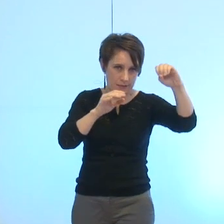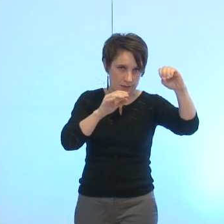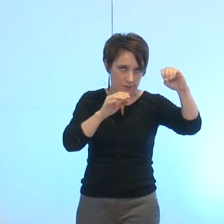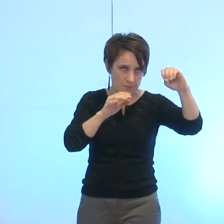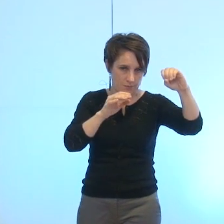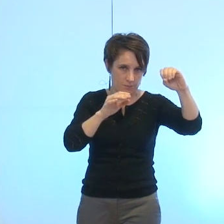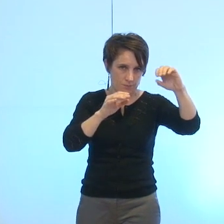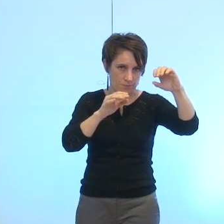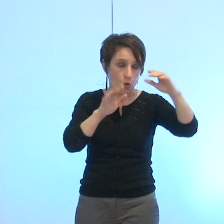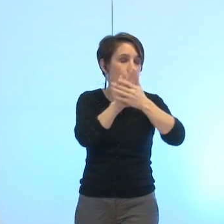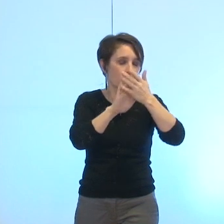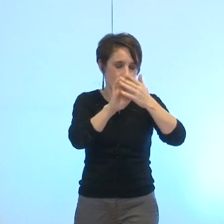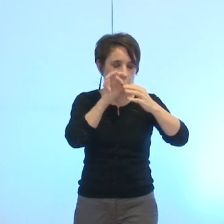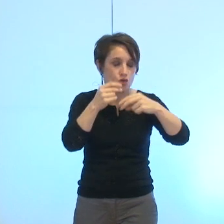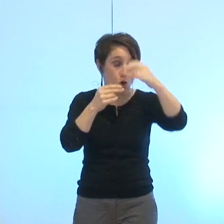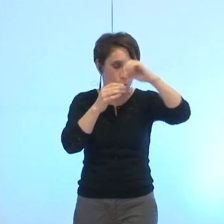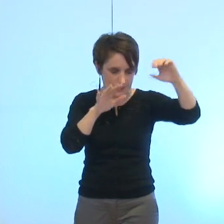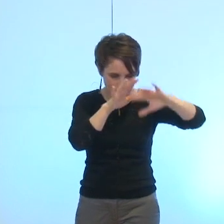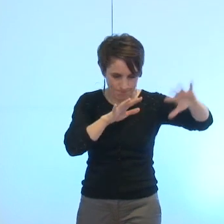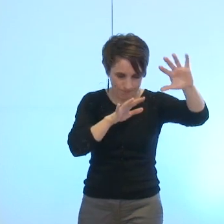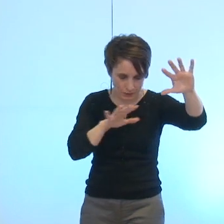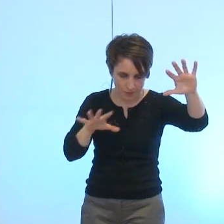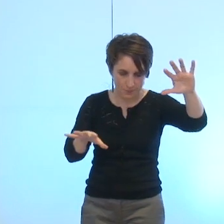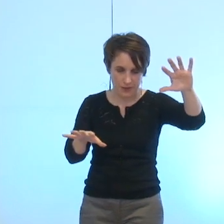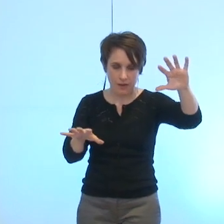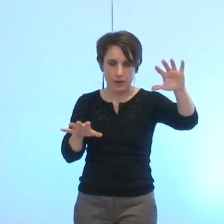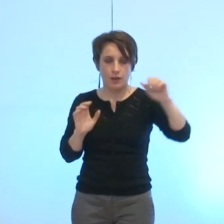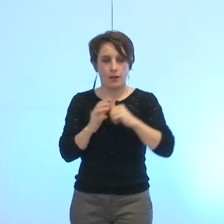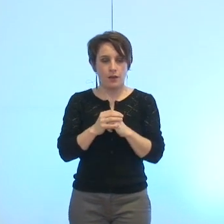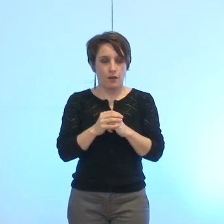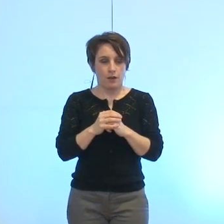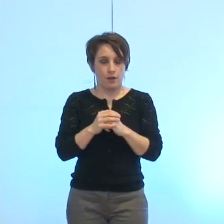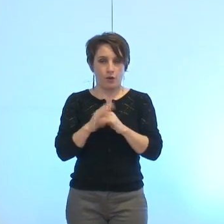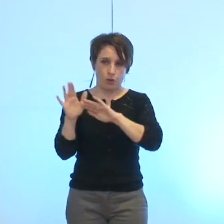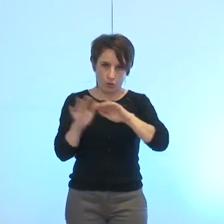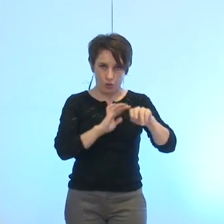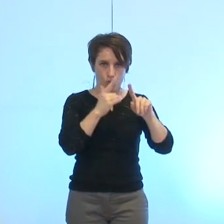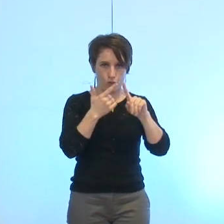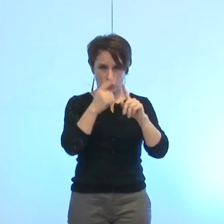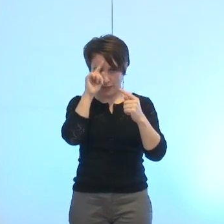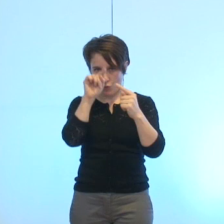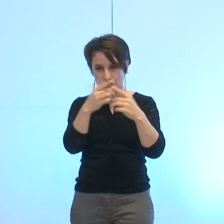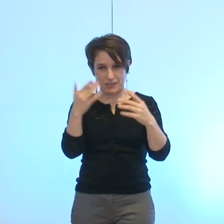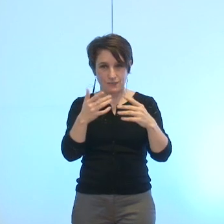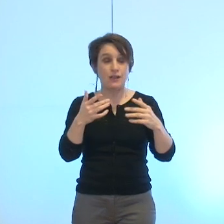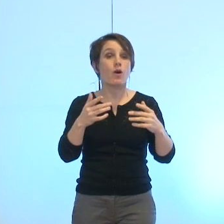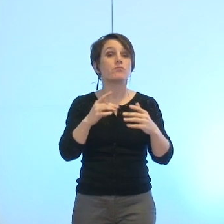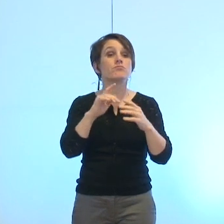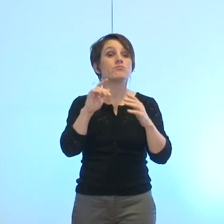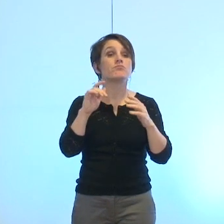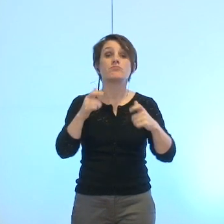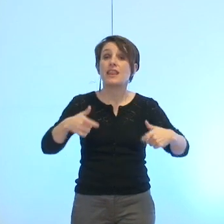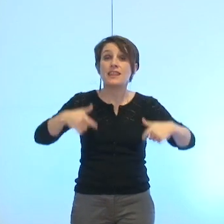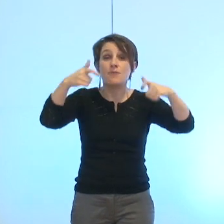la débération et le second concerne à prendre l'occasion du ravalement pour ne pas en